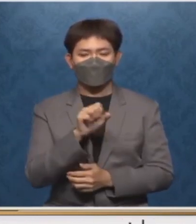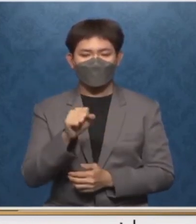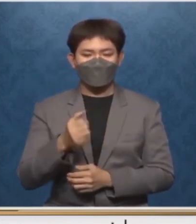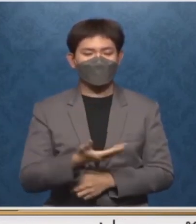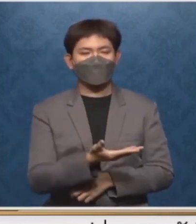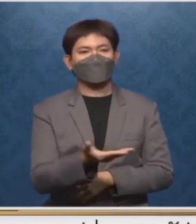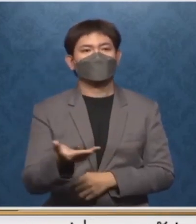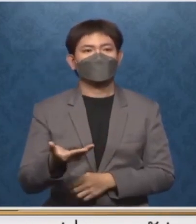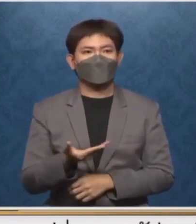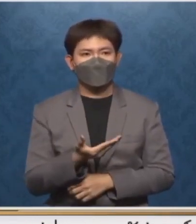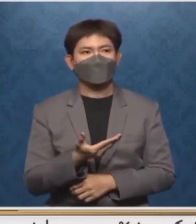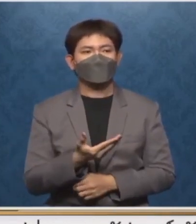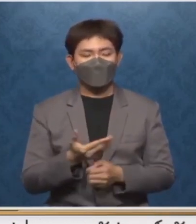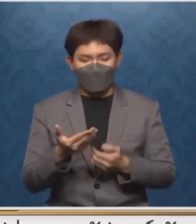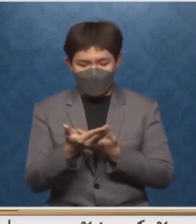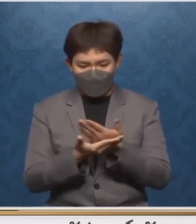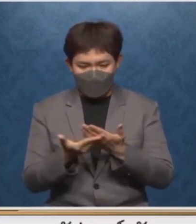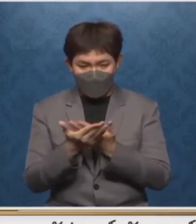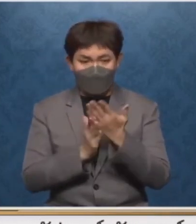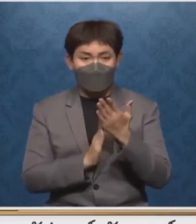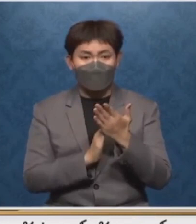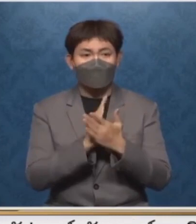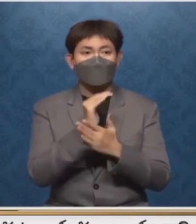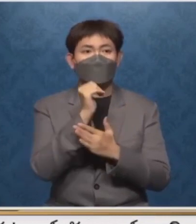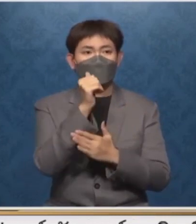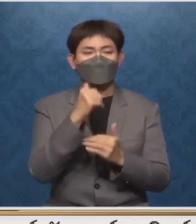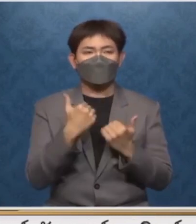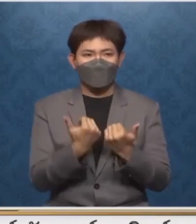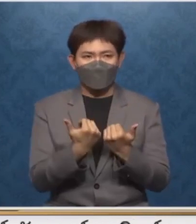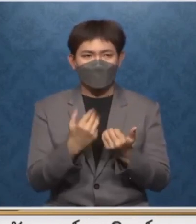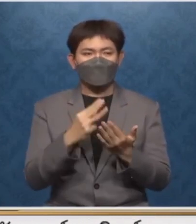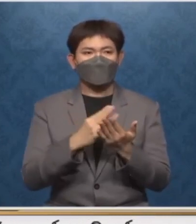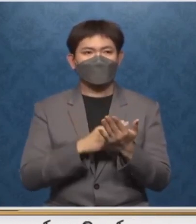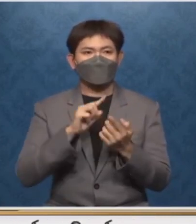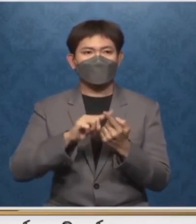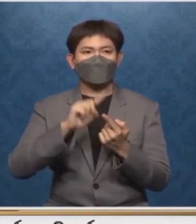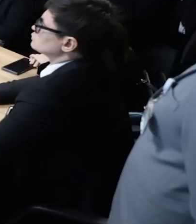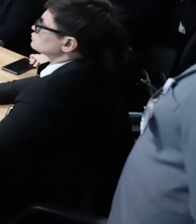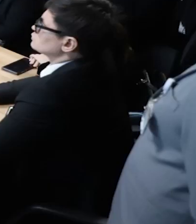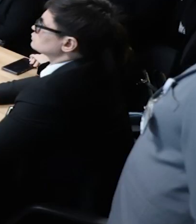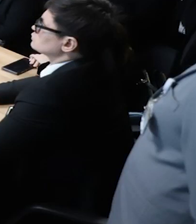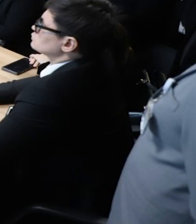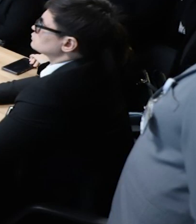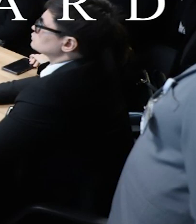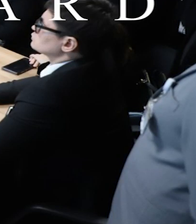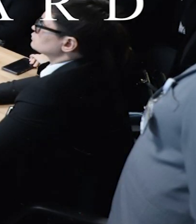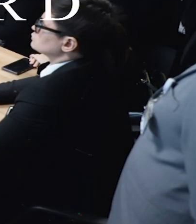ฎรจะผ่านร่างกฎหมายนี้วันนี้ในวาระแรกขอบคุณมากค่ะ